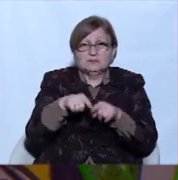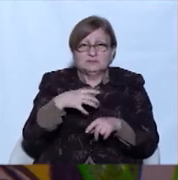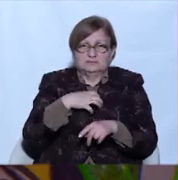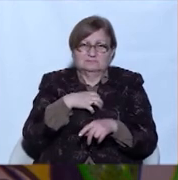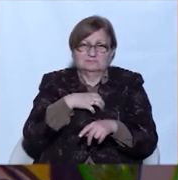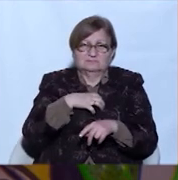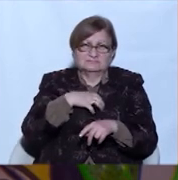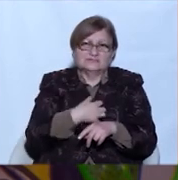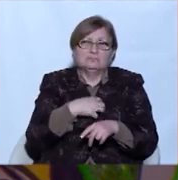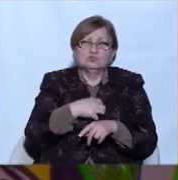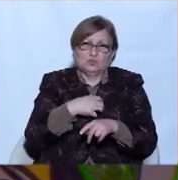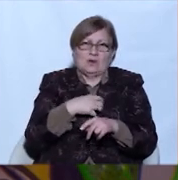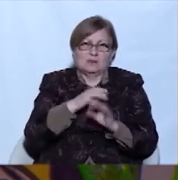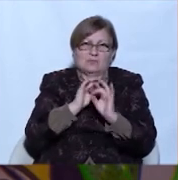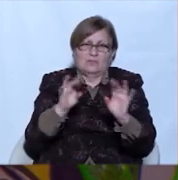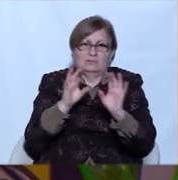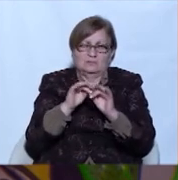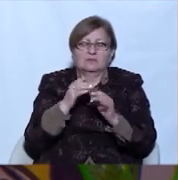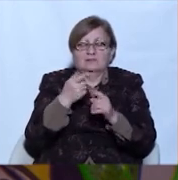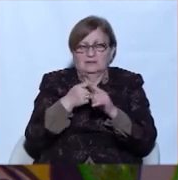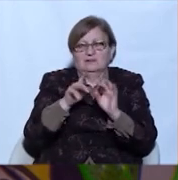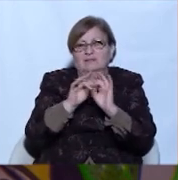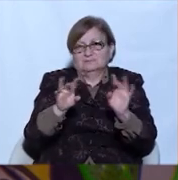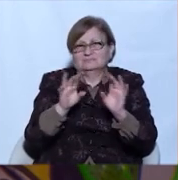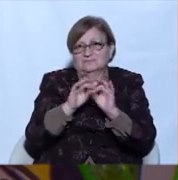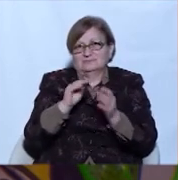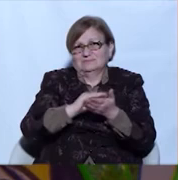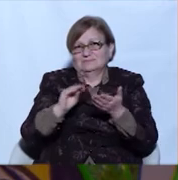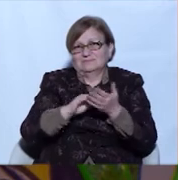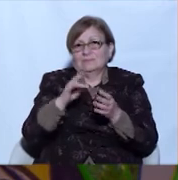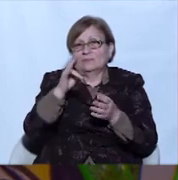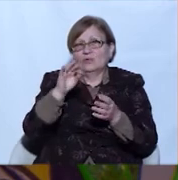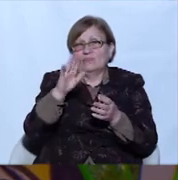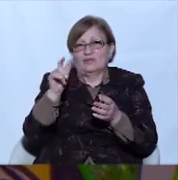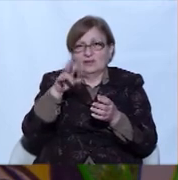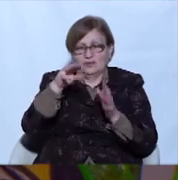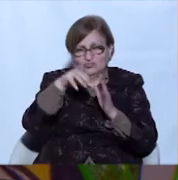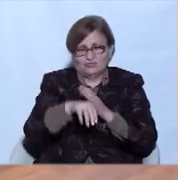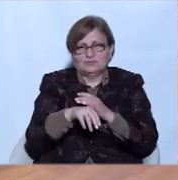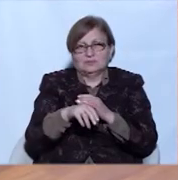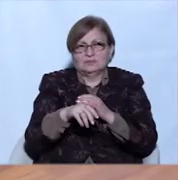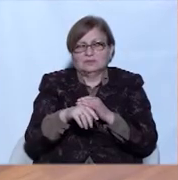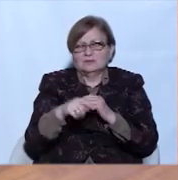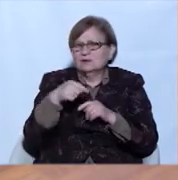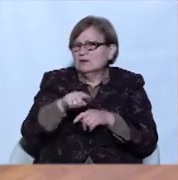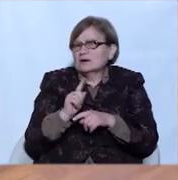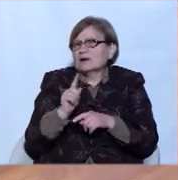აღწერილი ნიკოლ ორთქიფანიძეს ამ თავის შესანიშნავ ნოველაში. რა